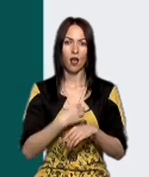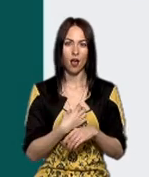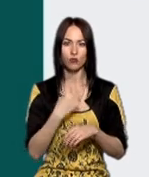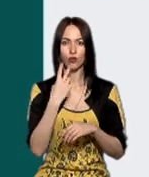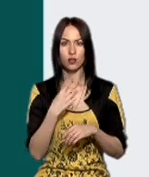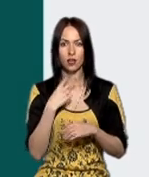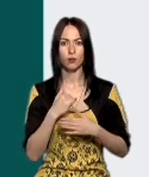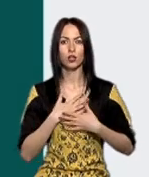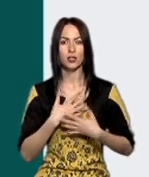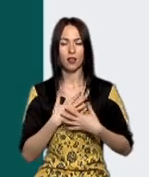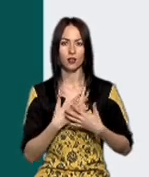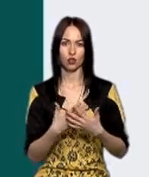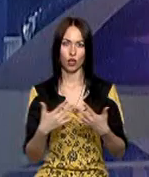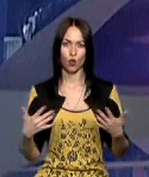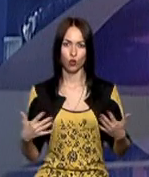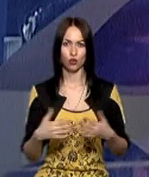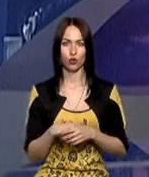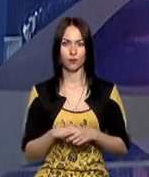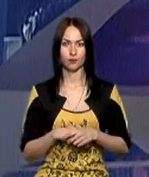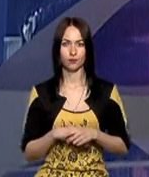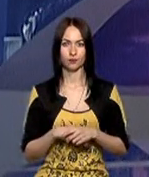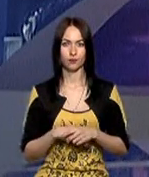нежить, задишка тощо.